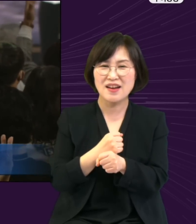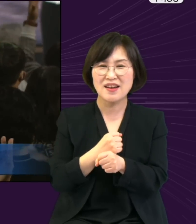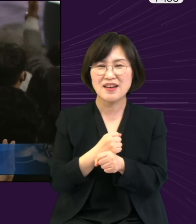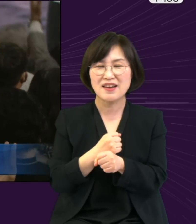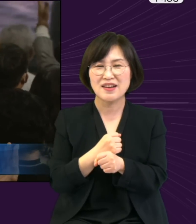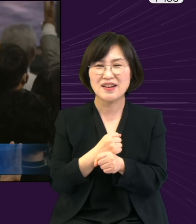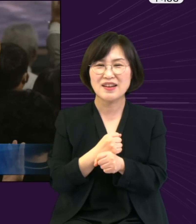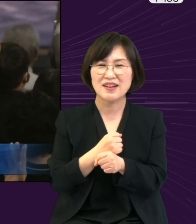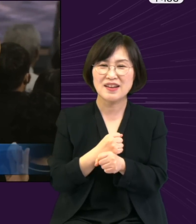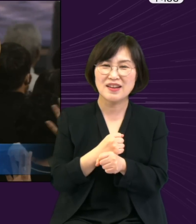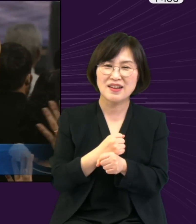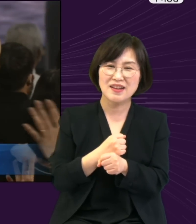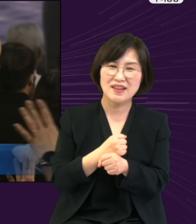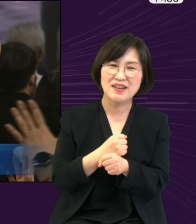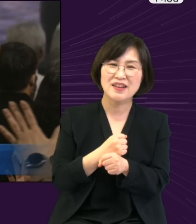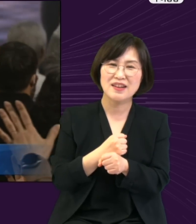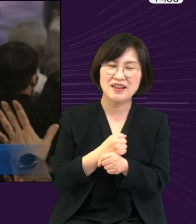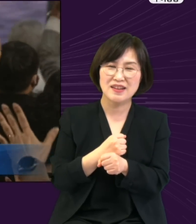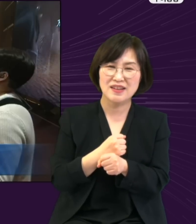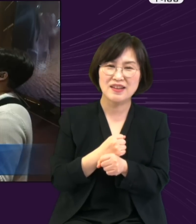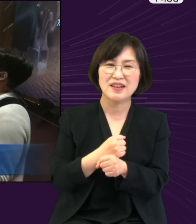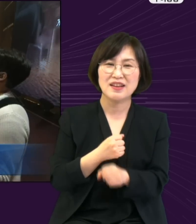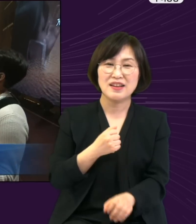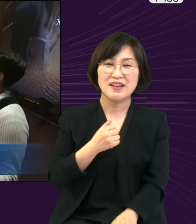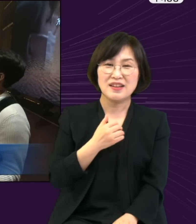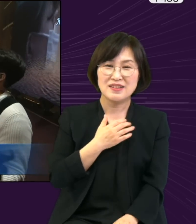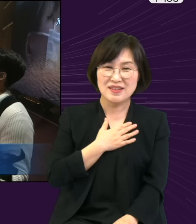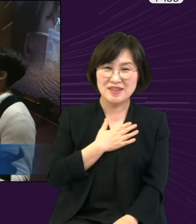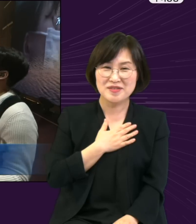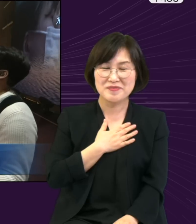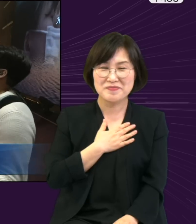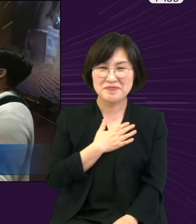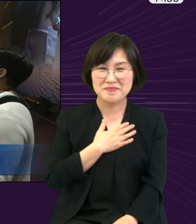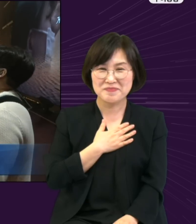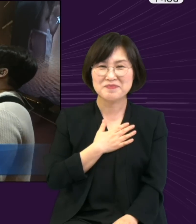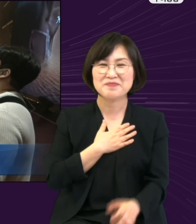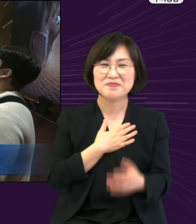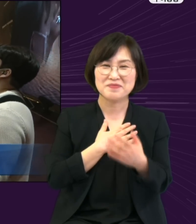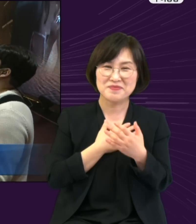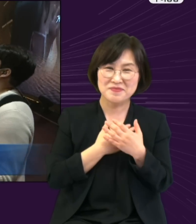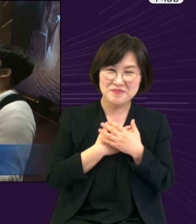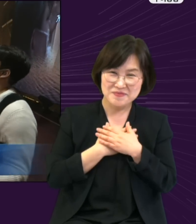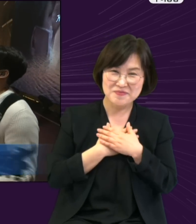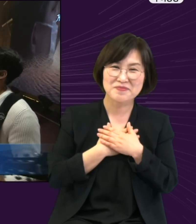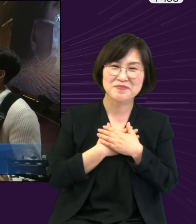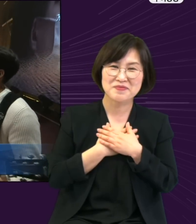주님께 오직 주께 경배하리라.